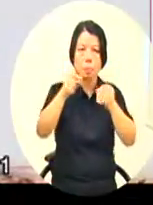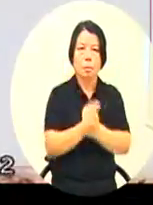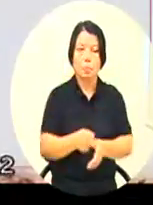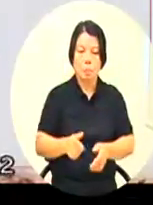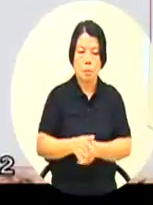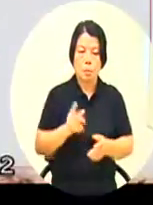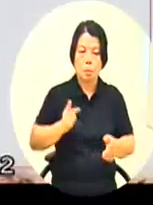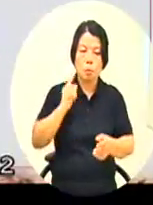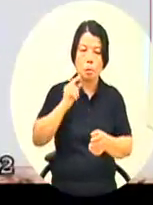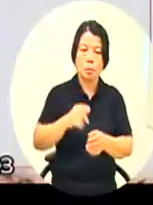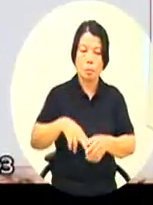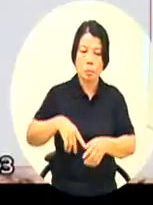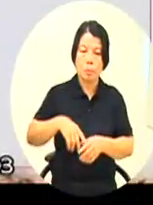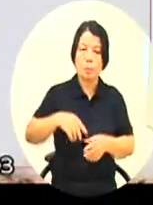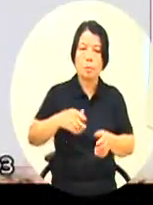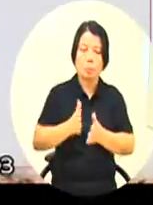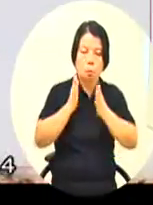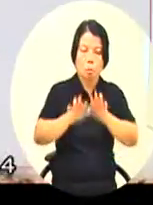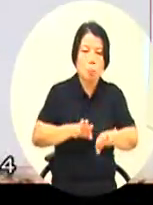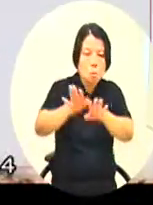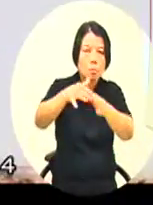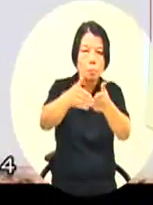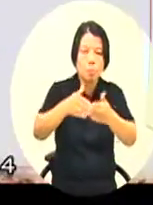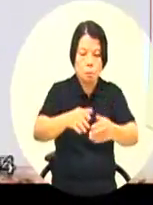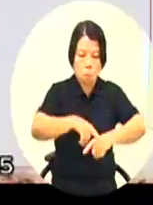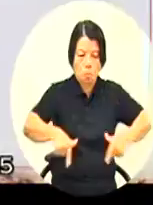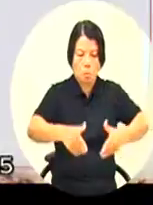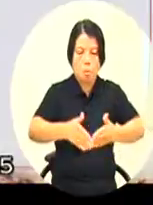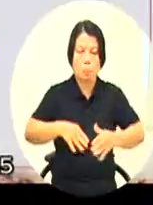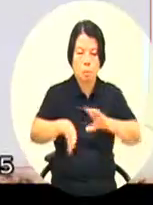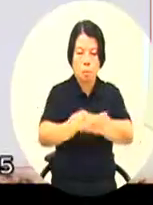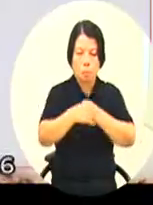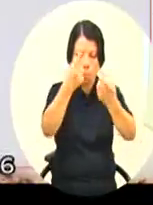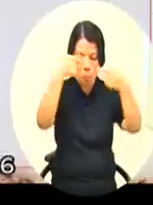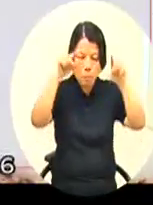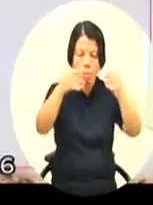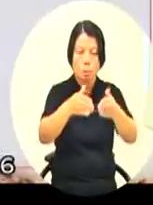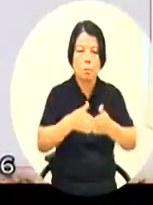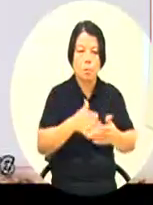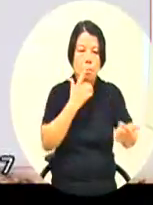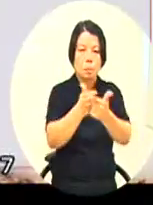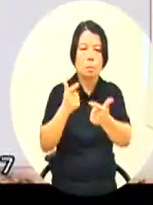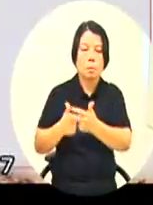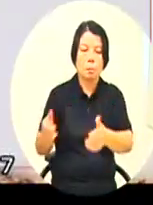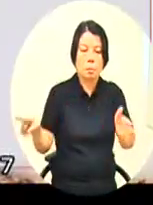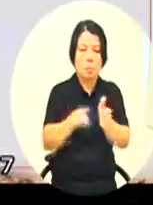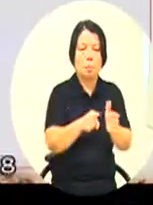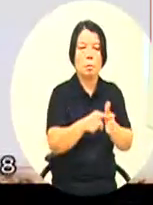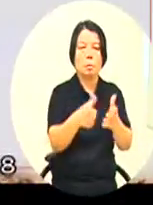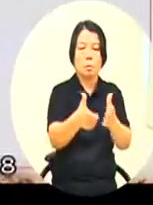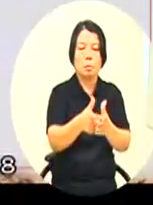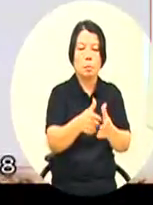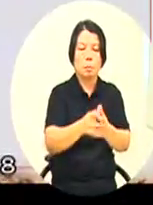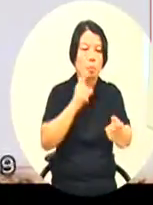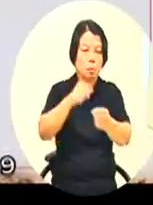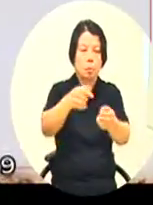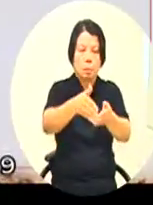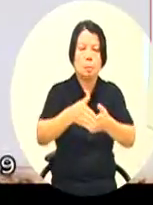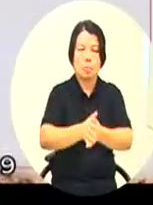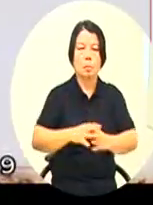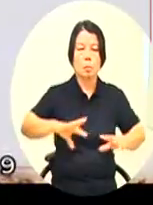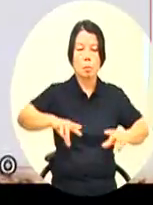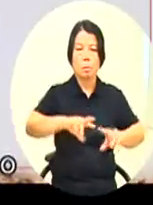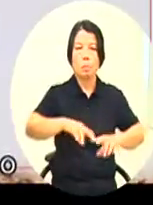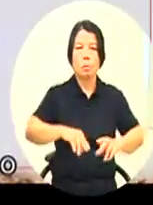勇气，因为其他大学在转型，空大现在刚好迎合到终身教育的步伐，所以我们的转型的部分